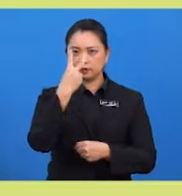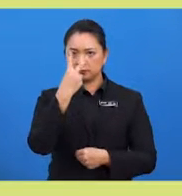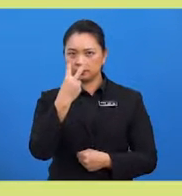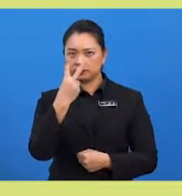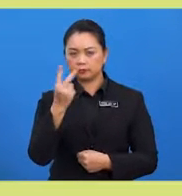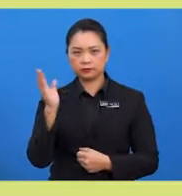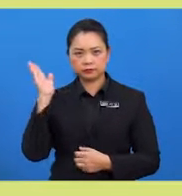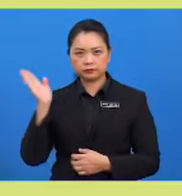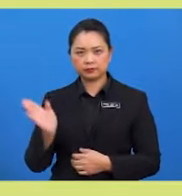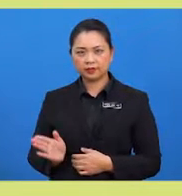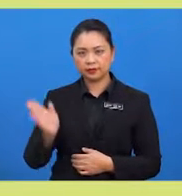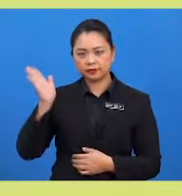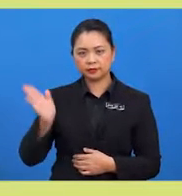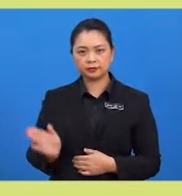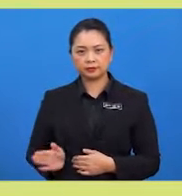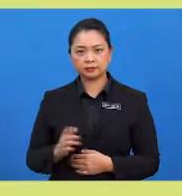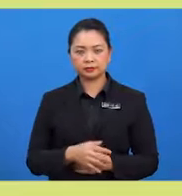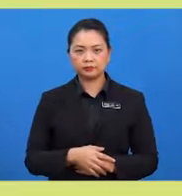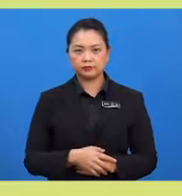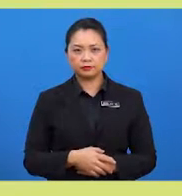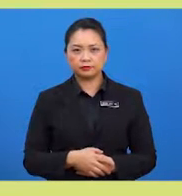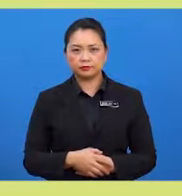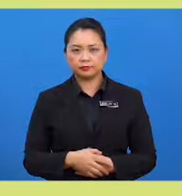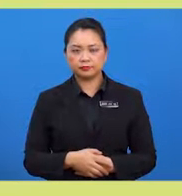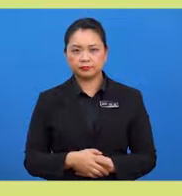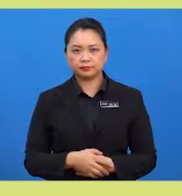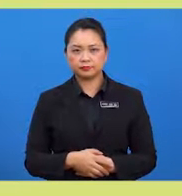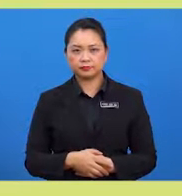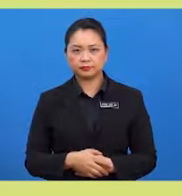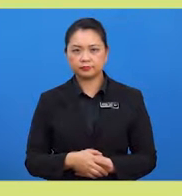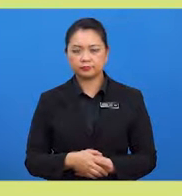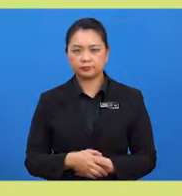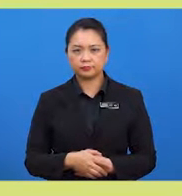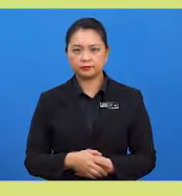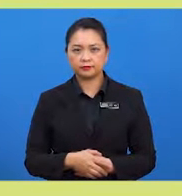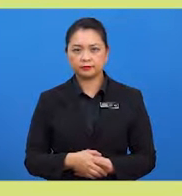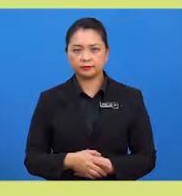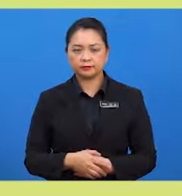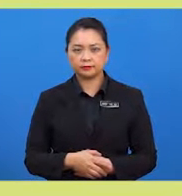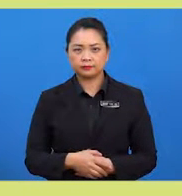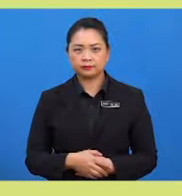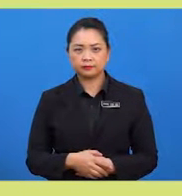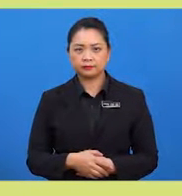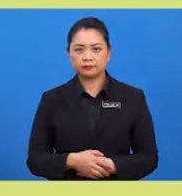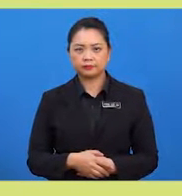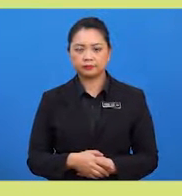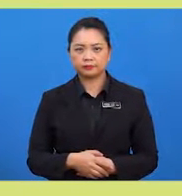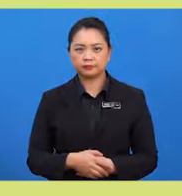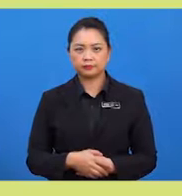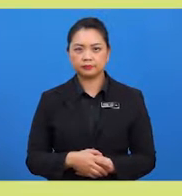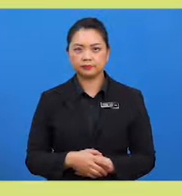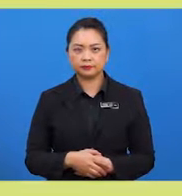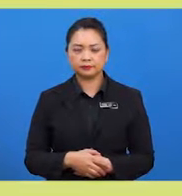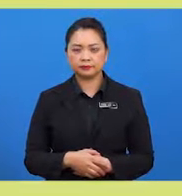tolak liability semasa. Jumlah aset bukan semasa tambah modal kerja mesti sama dengan